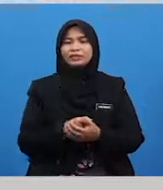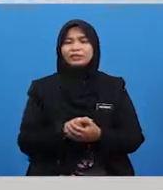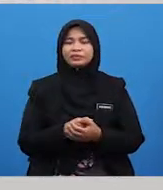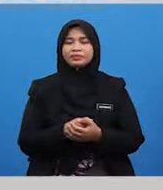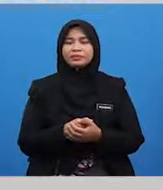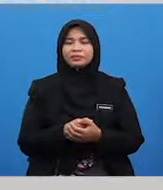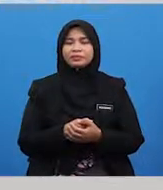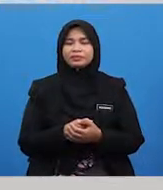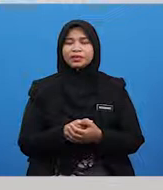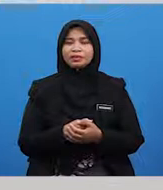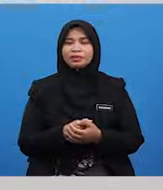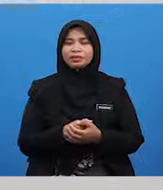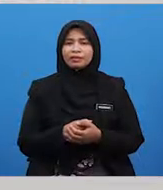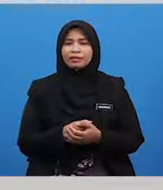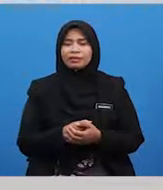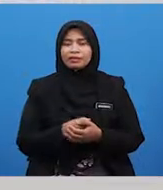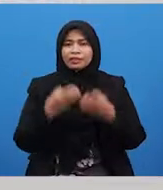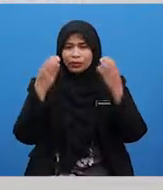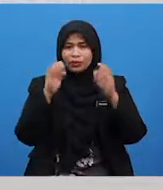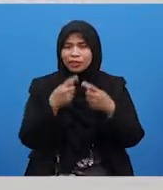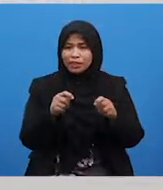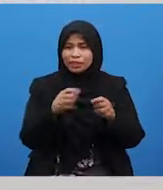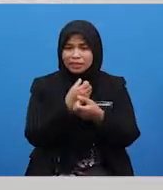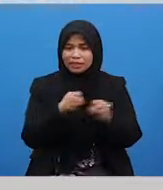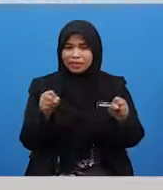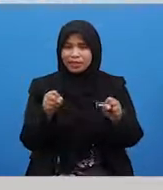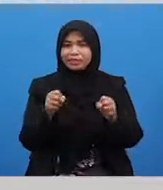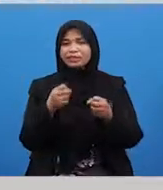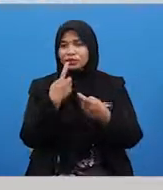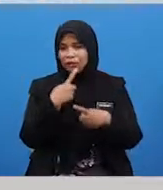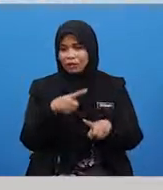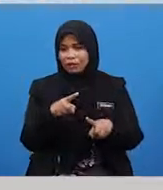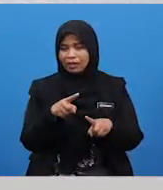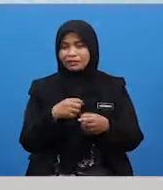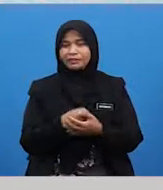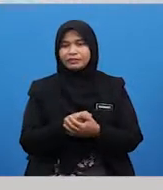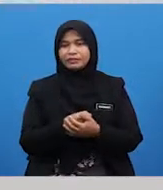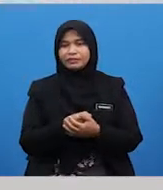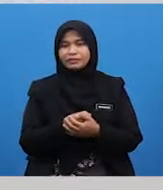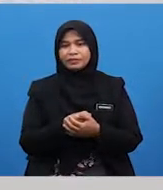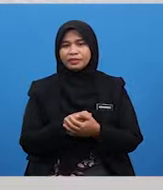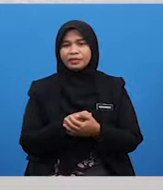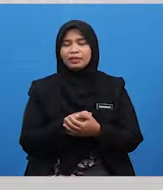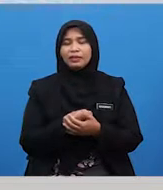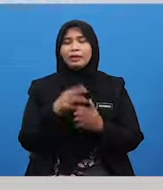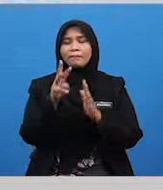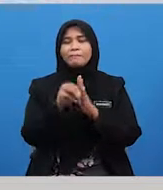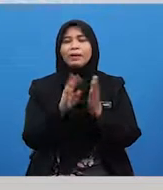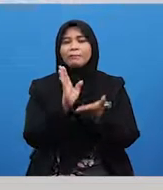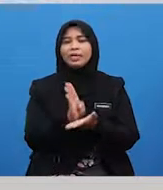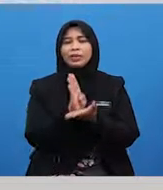dah ada jawapan? Hebat semua. Cikgu telah menyediakan cadangan jawapan juga. Jawapan bagi gambar ketiga